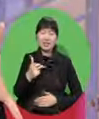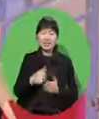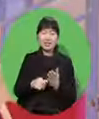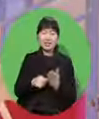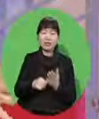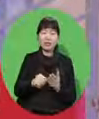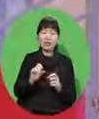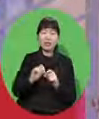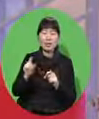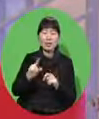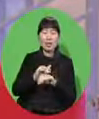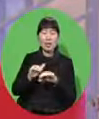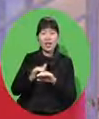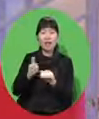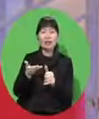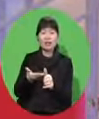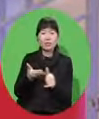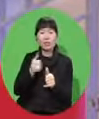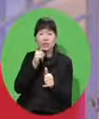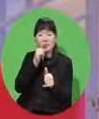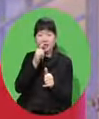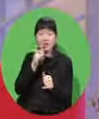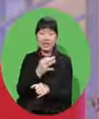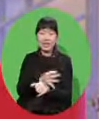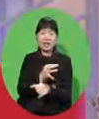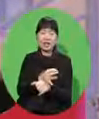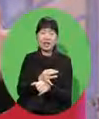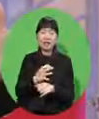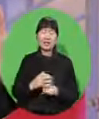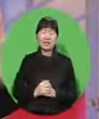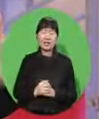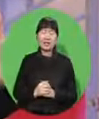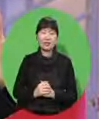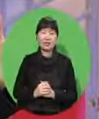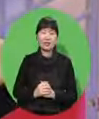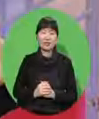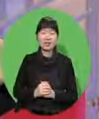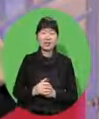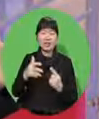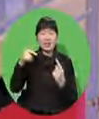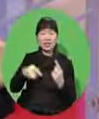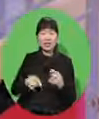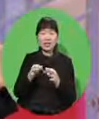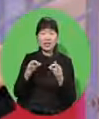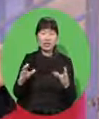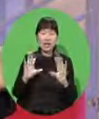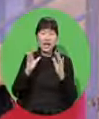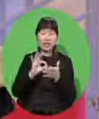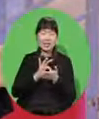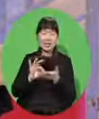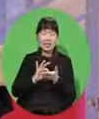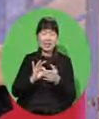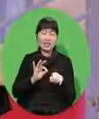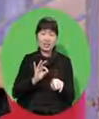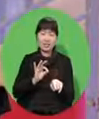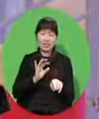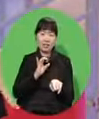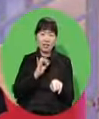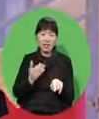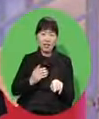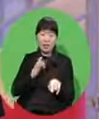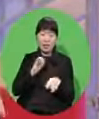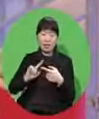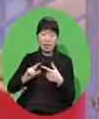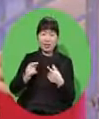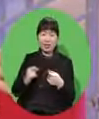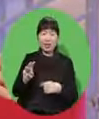같은 것들은 대부분 해결을 해주시고 간단하게 그 주일 동안에 아이들이 쓰는 것들 뭐 아까